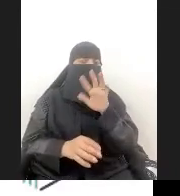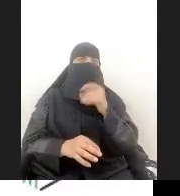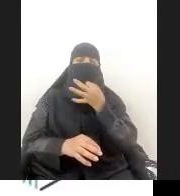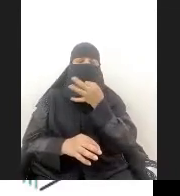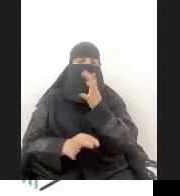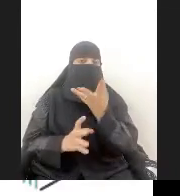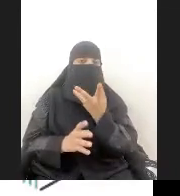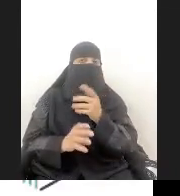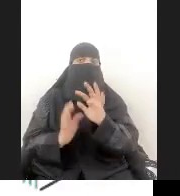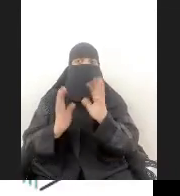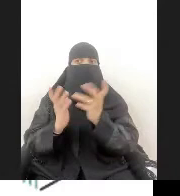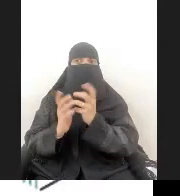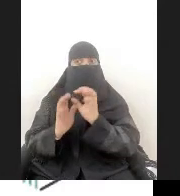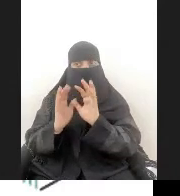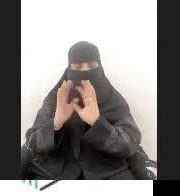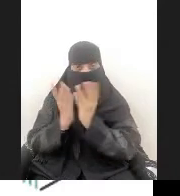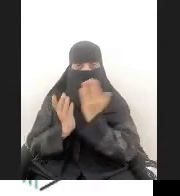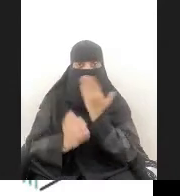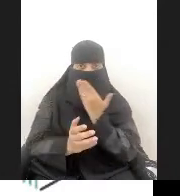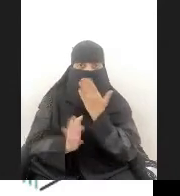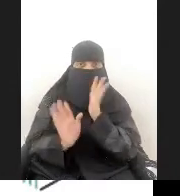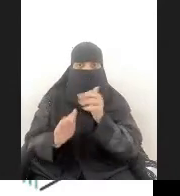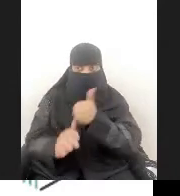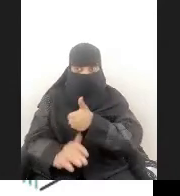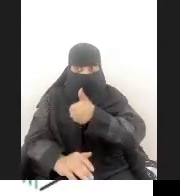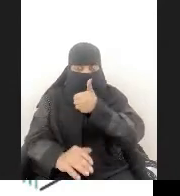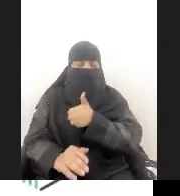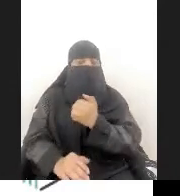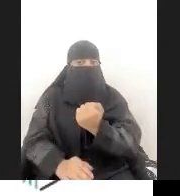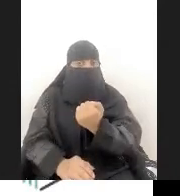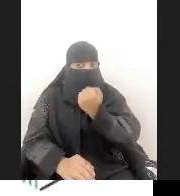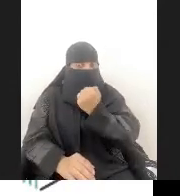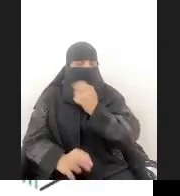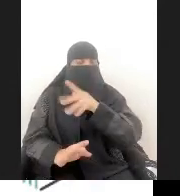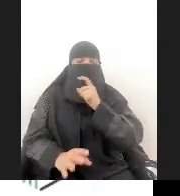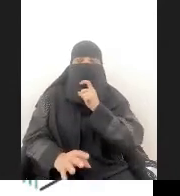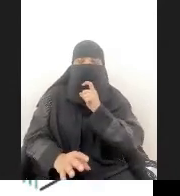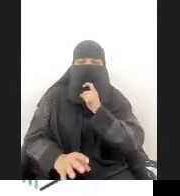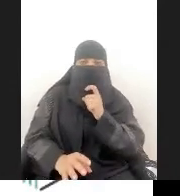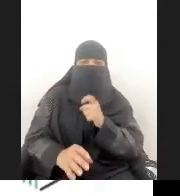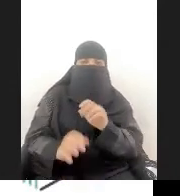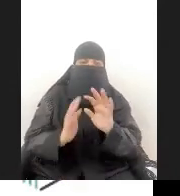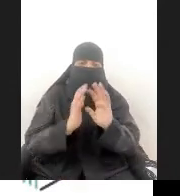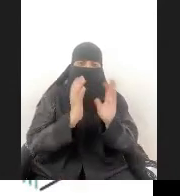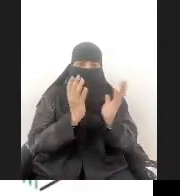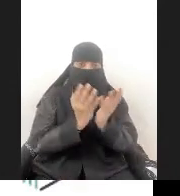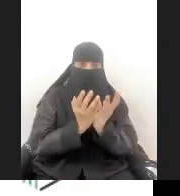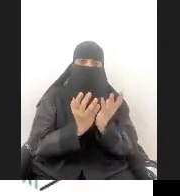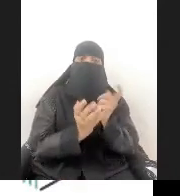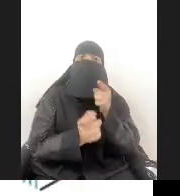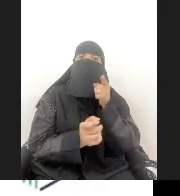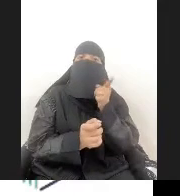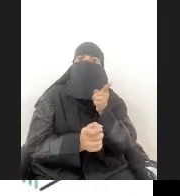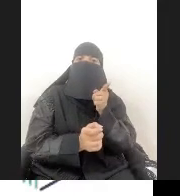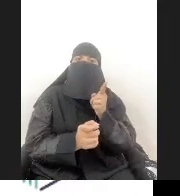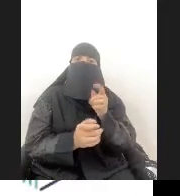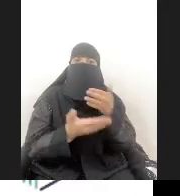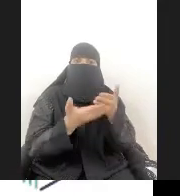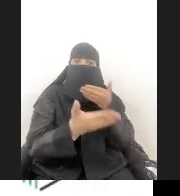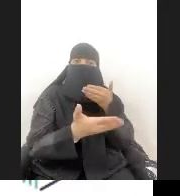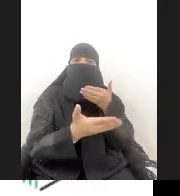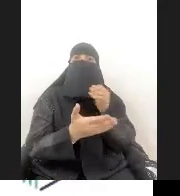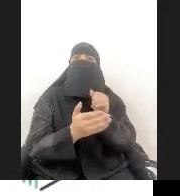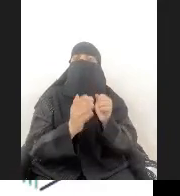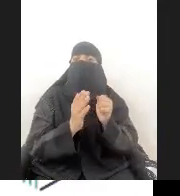قوة ونقاط ضعف. للأونلاين ليرنينج أو البيئة اللي في الأونلاين اللي عن طريق الإنترنت سواء كان تزامني وغير تزامني، هناك